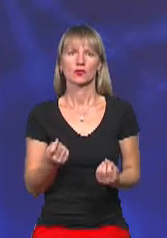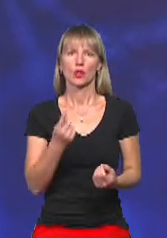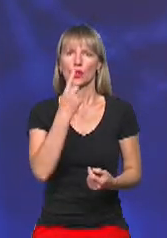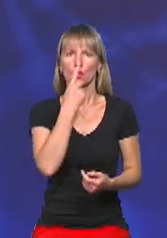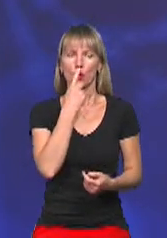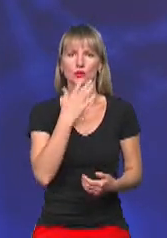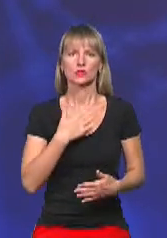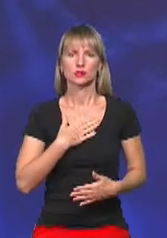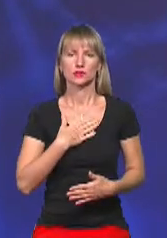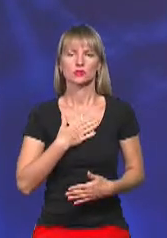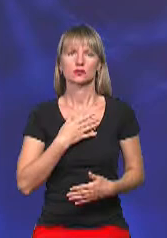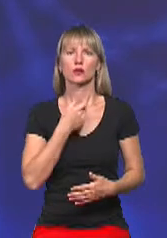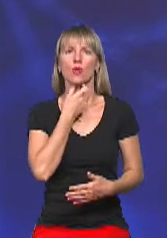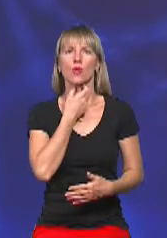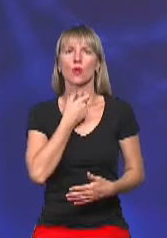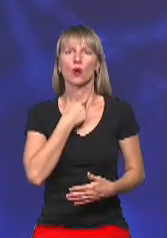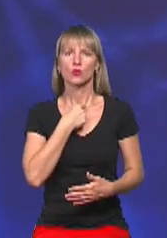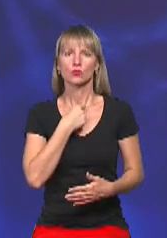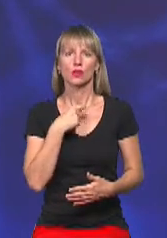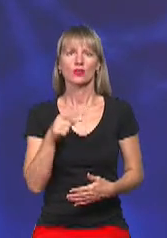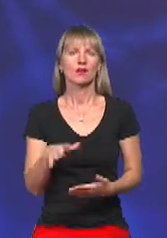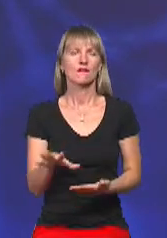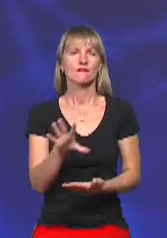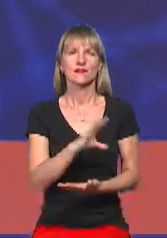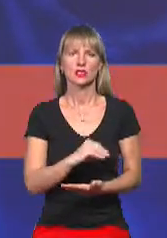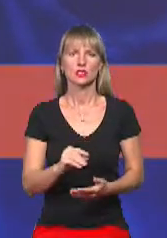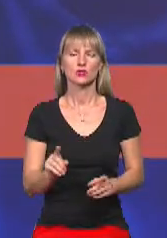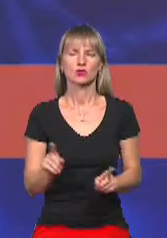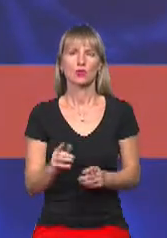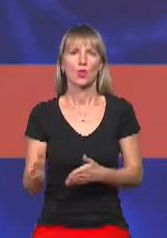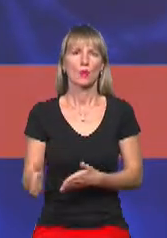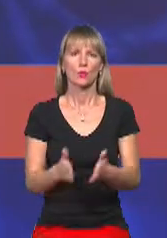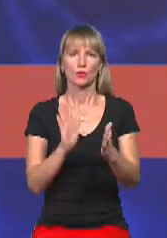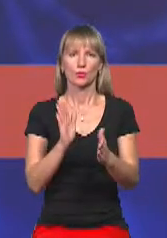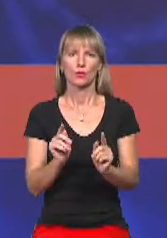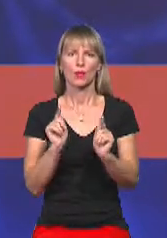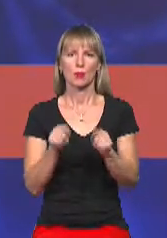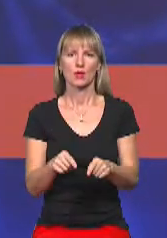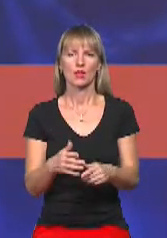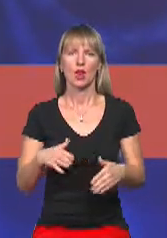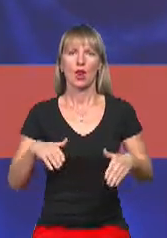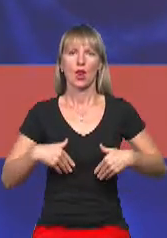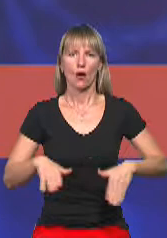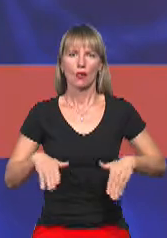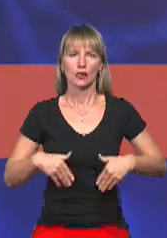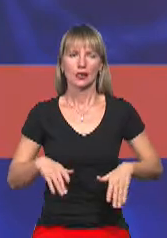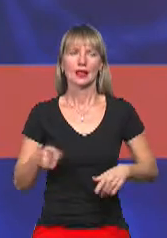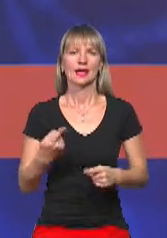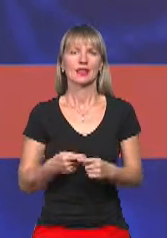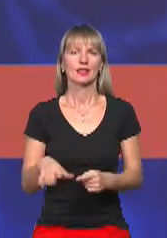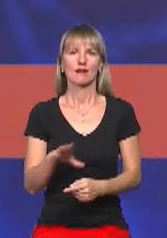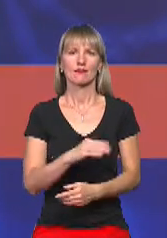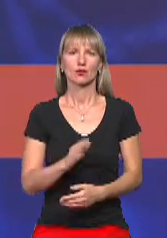носоглотку, і слізь. Тобто вони все, що на цьому пути буде попадатися, тобто легкі, це все